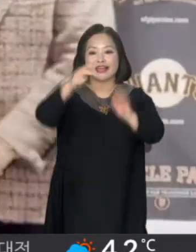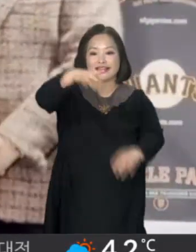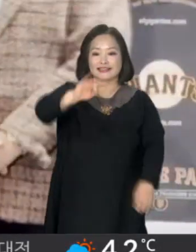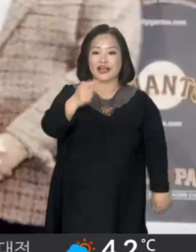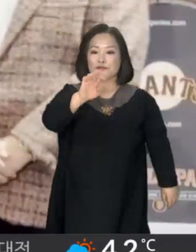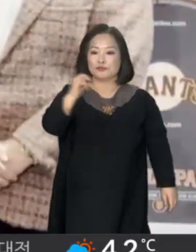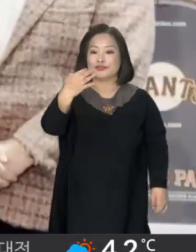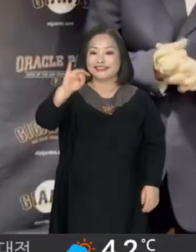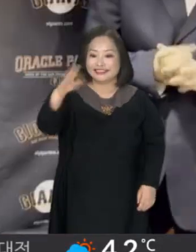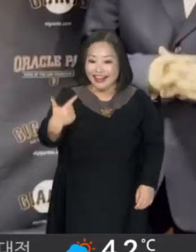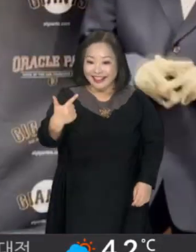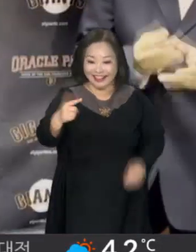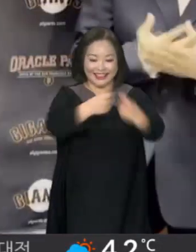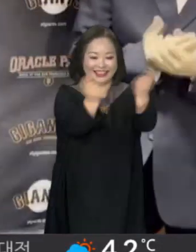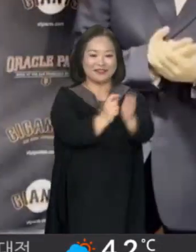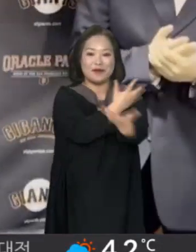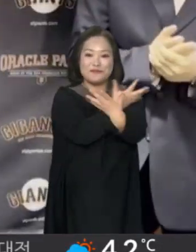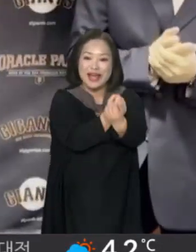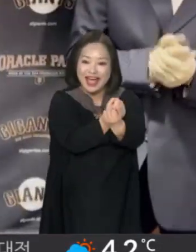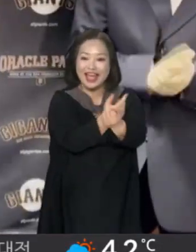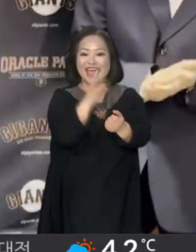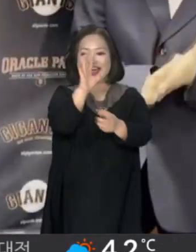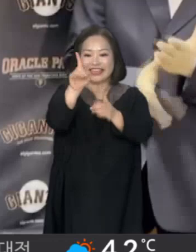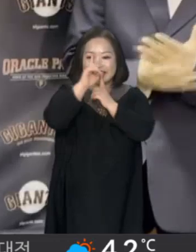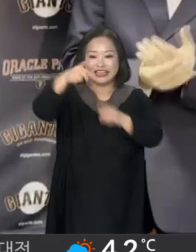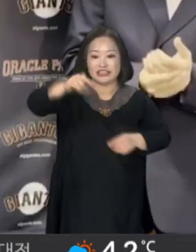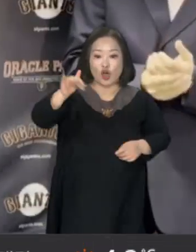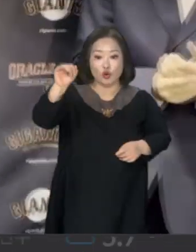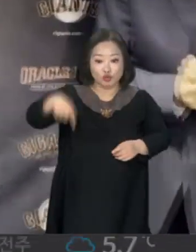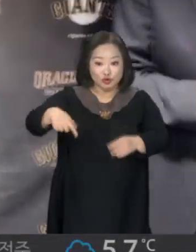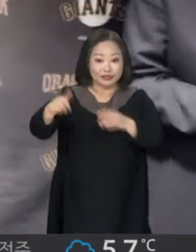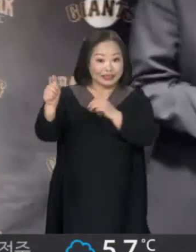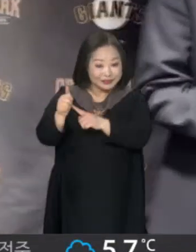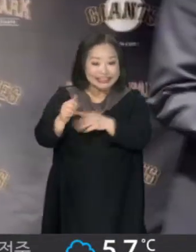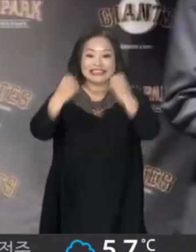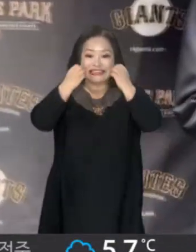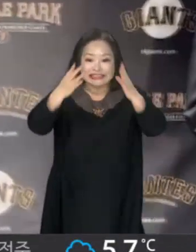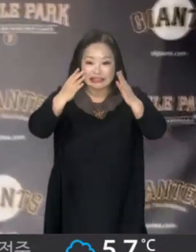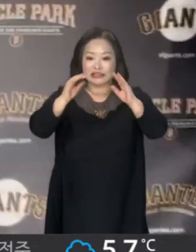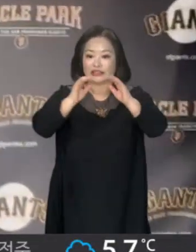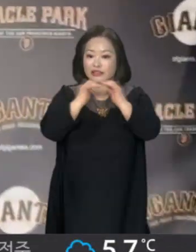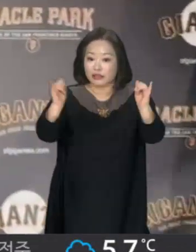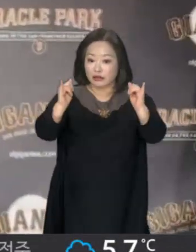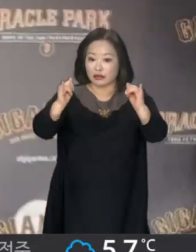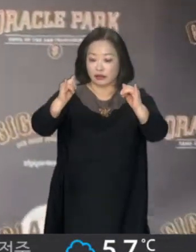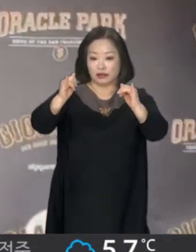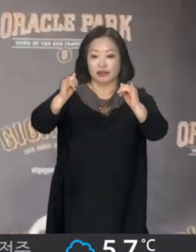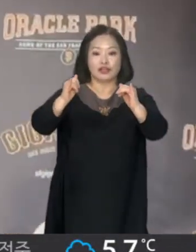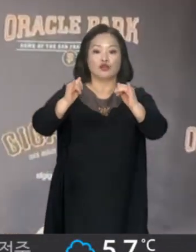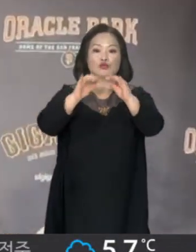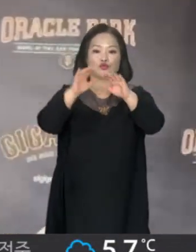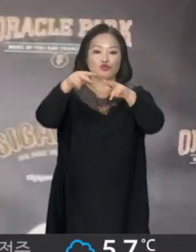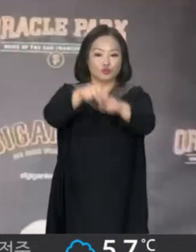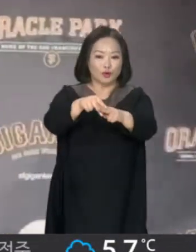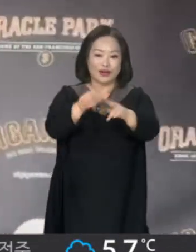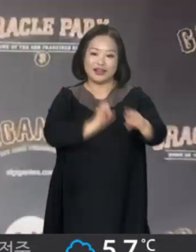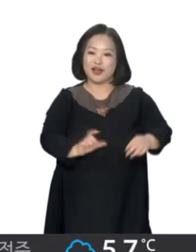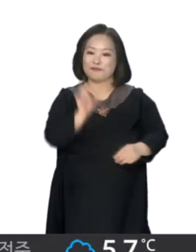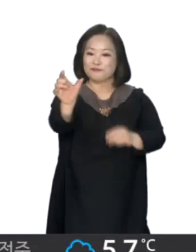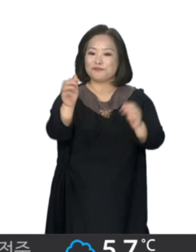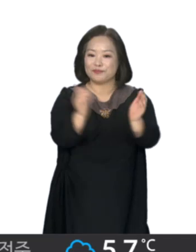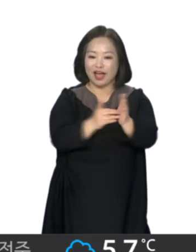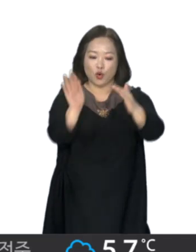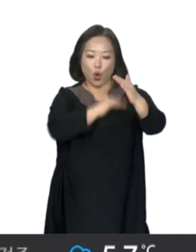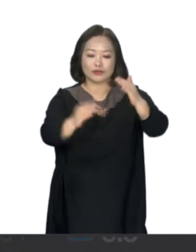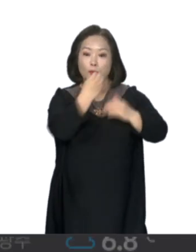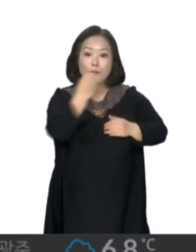샌프란시스코 자이언츠 유니폼을 입은 이정우가 올 시즌 빅리그 신인왕 후보로 거론됐습니다. 메이저리그